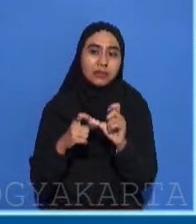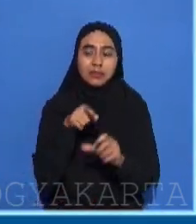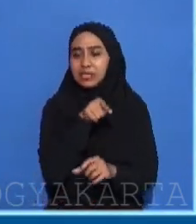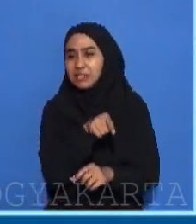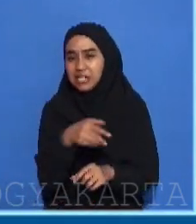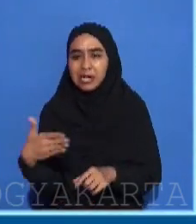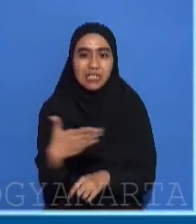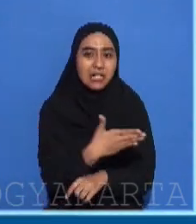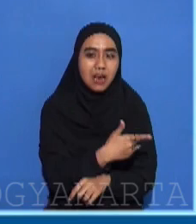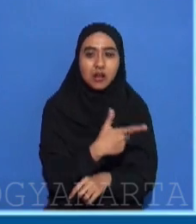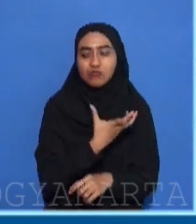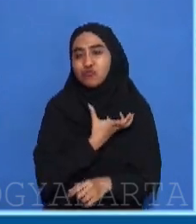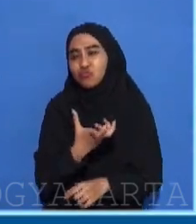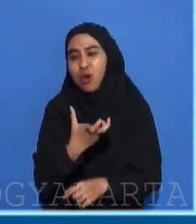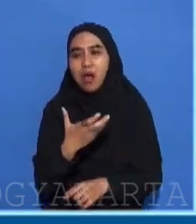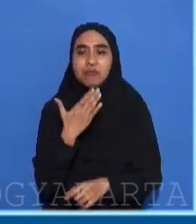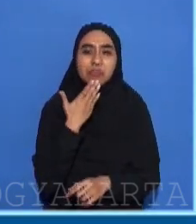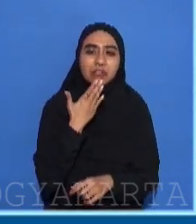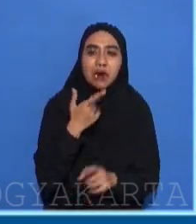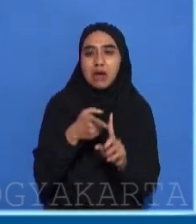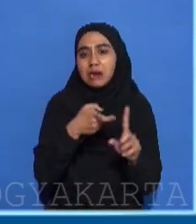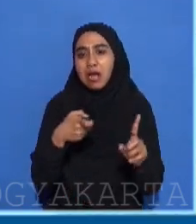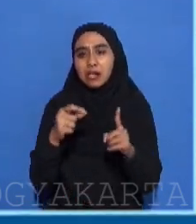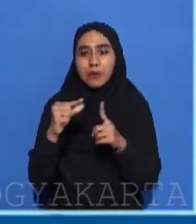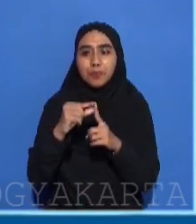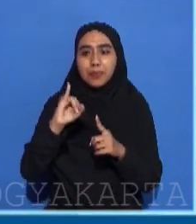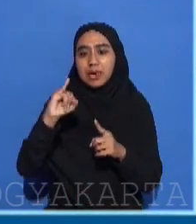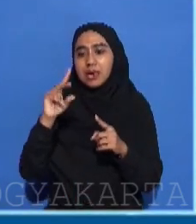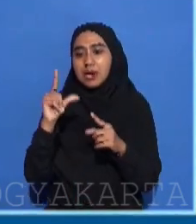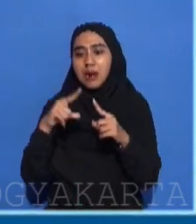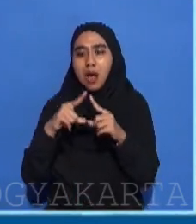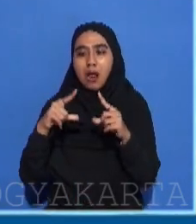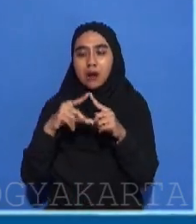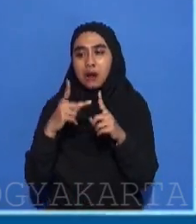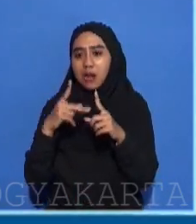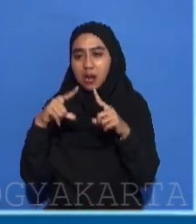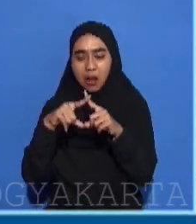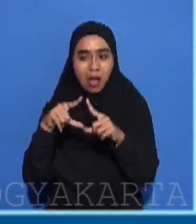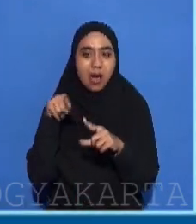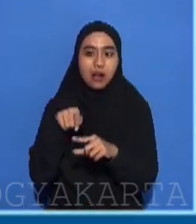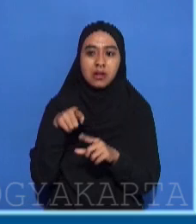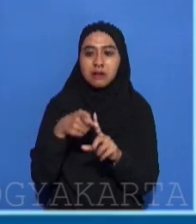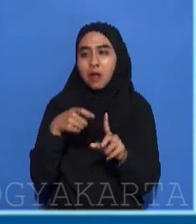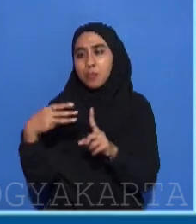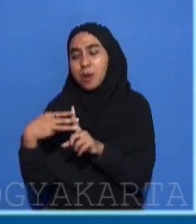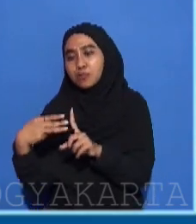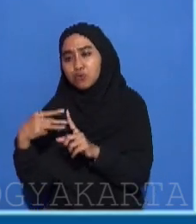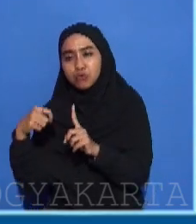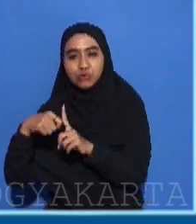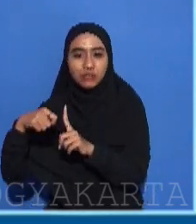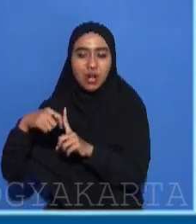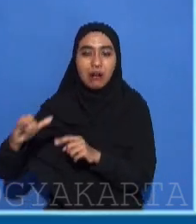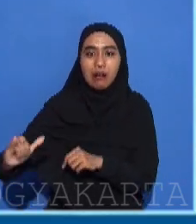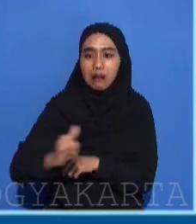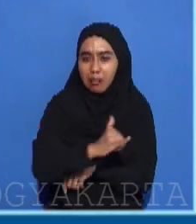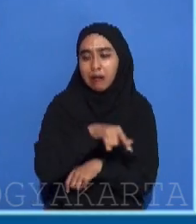dadosageng Klangenan Bapak Wiwit saking piranha saking Amazon barakuda Toyota warlam buntal lele